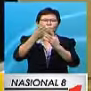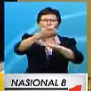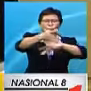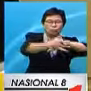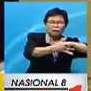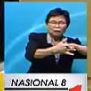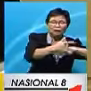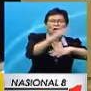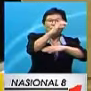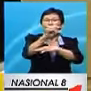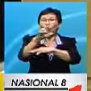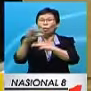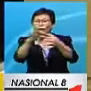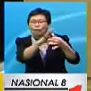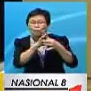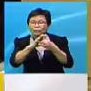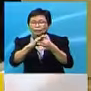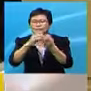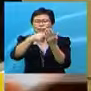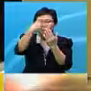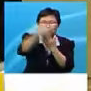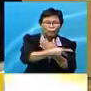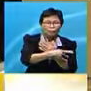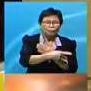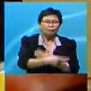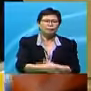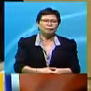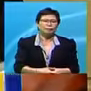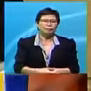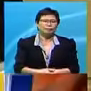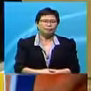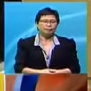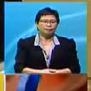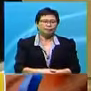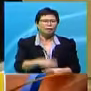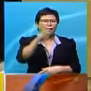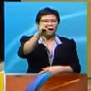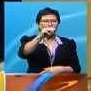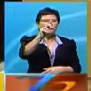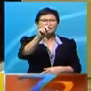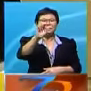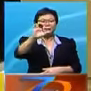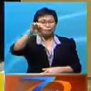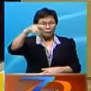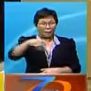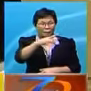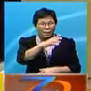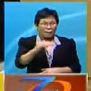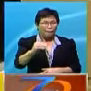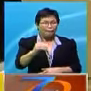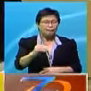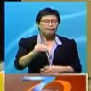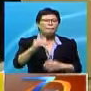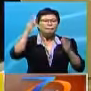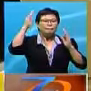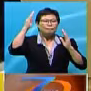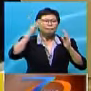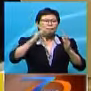Technical Cooperation Program, MTCP, dan juga Malaysian Defence Cooperation